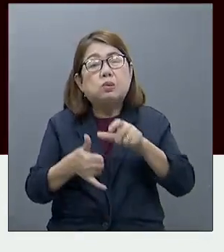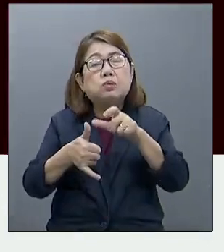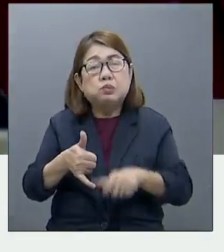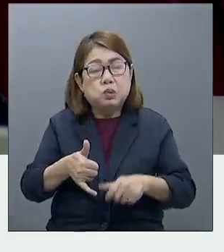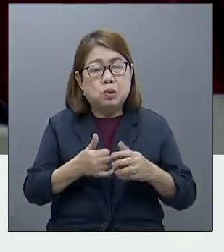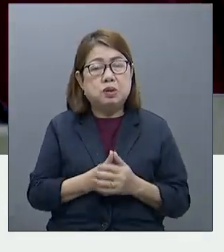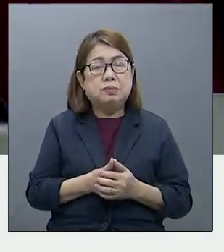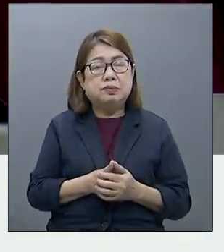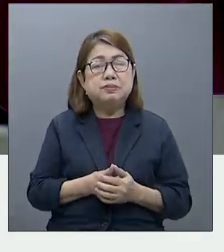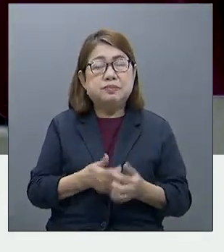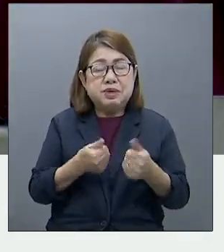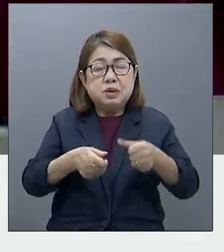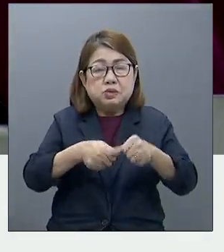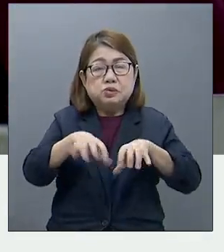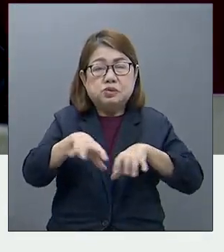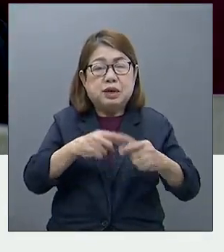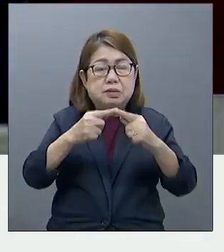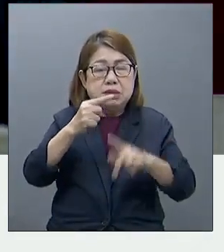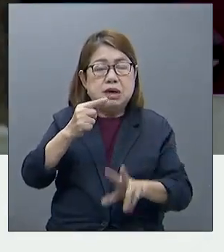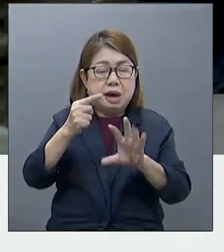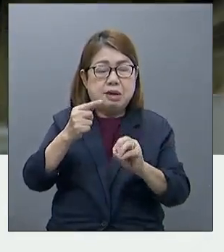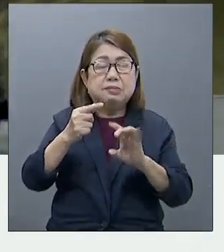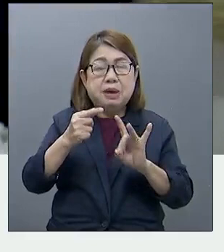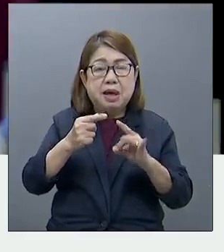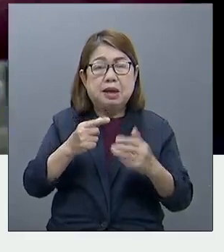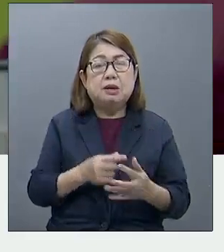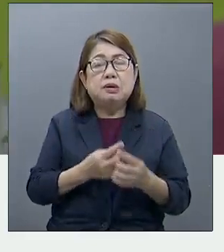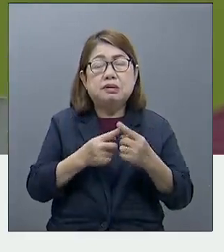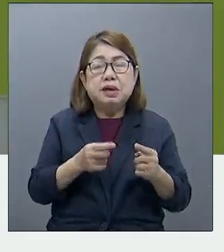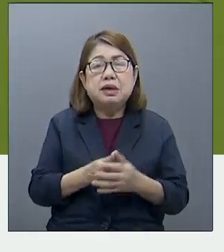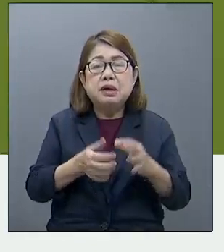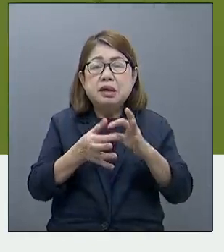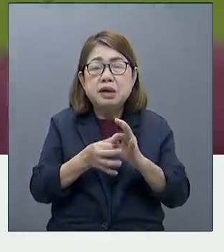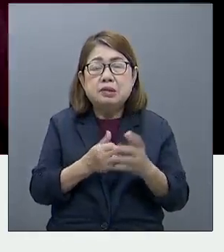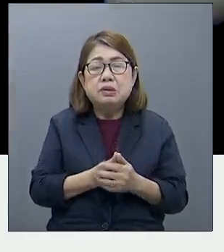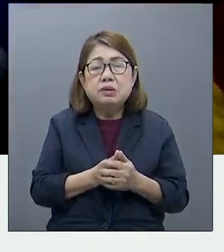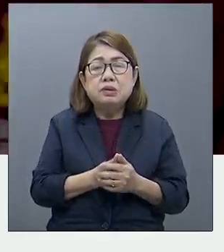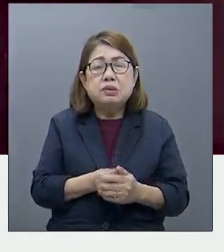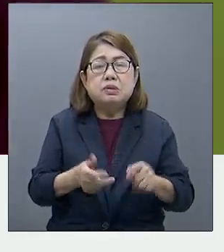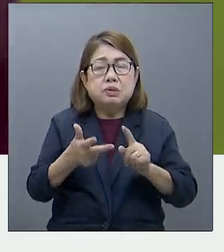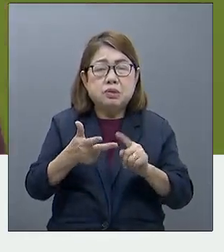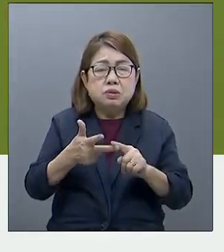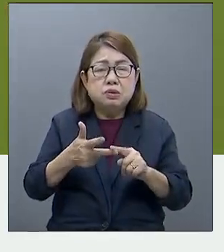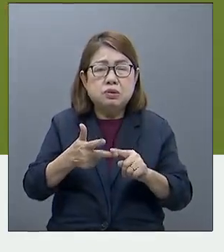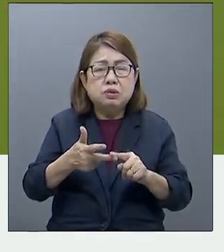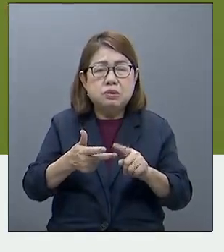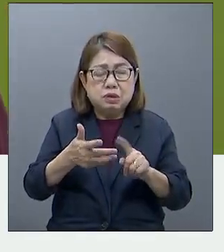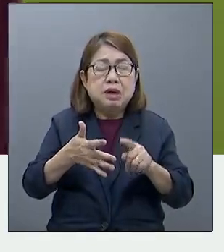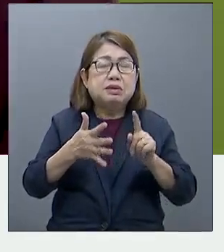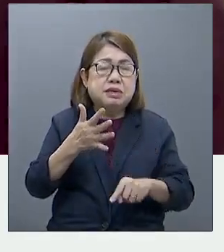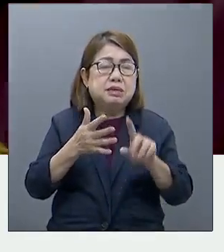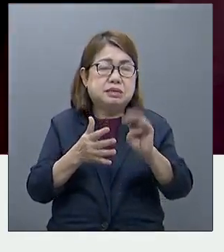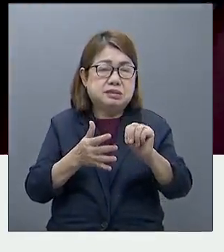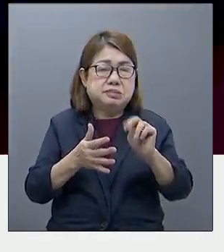Security Capacity อยู่ในอันดับที่58นะคะแล้วก็ Privacy Protection by Law Content อยู่ในอันดับที่43